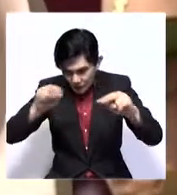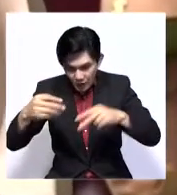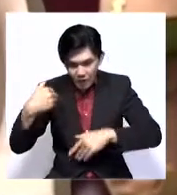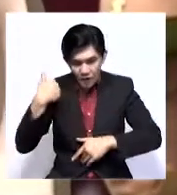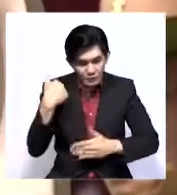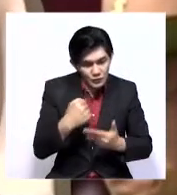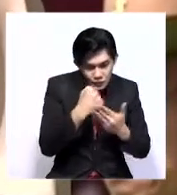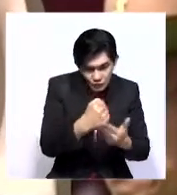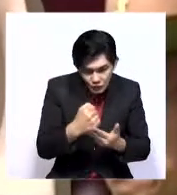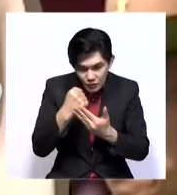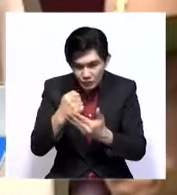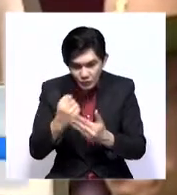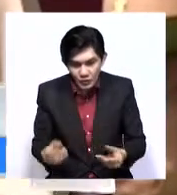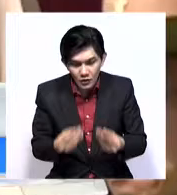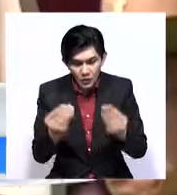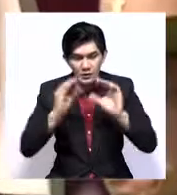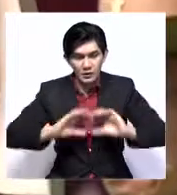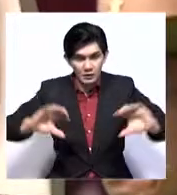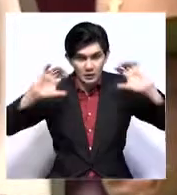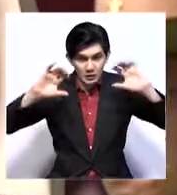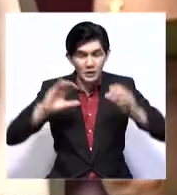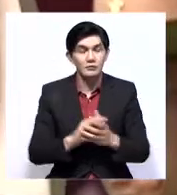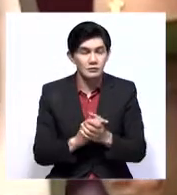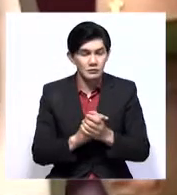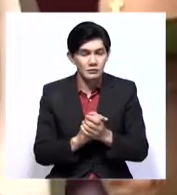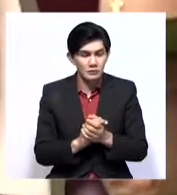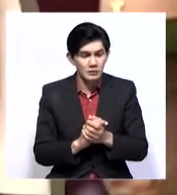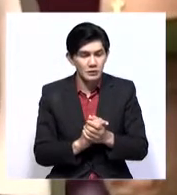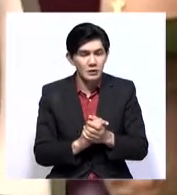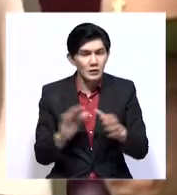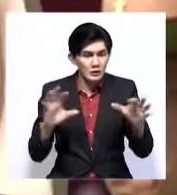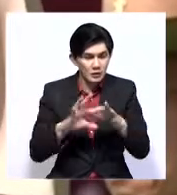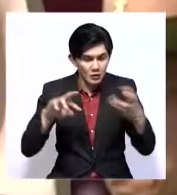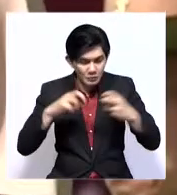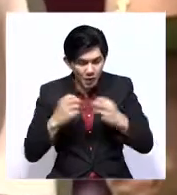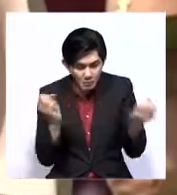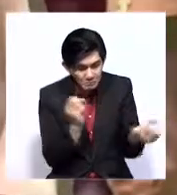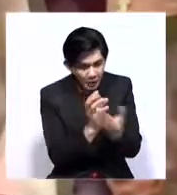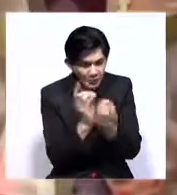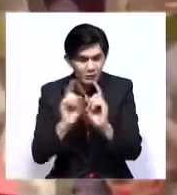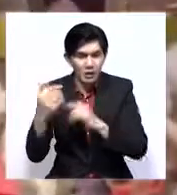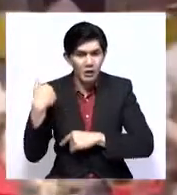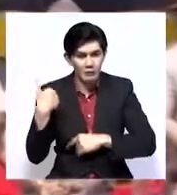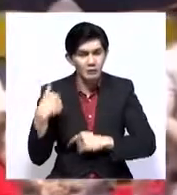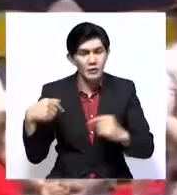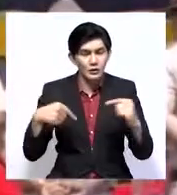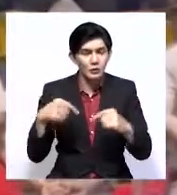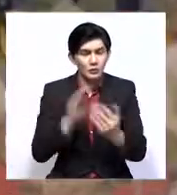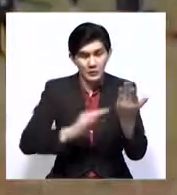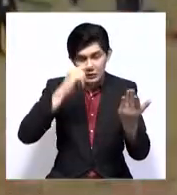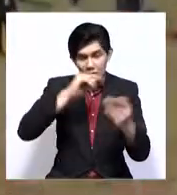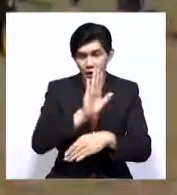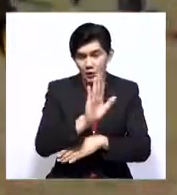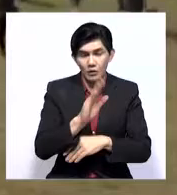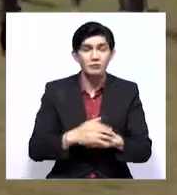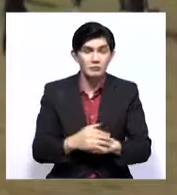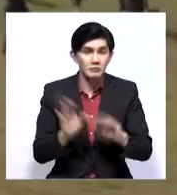ป็นหูเป็นตาให้แก่ราชการต่อภัยคู่คำความมั่นคงของชาติในทุกรูปแ